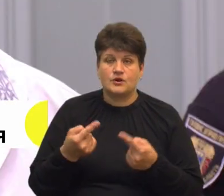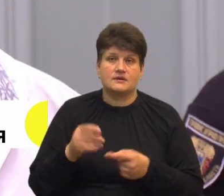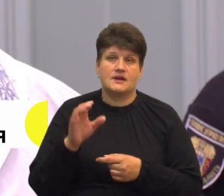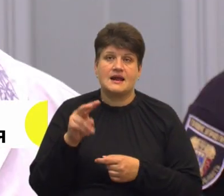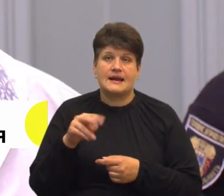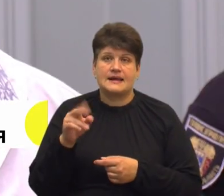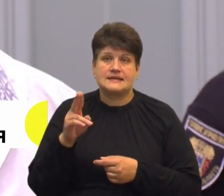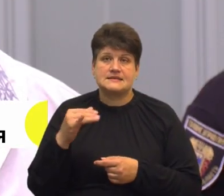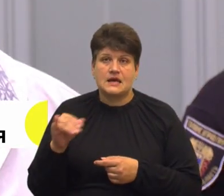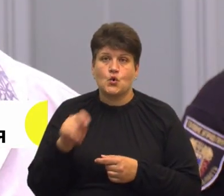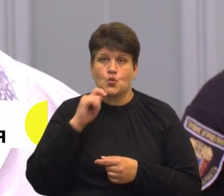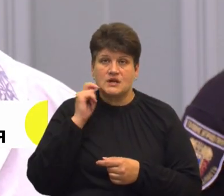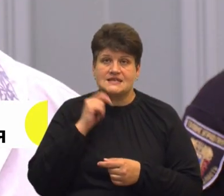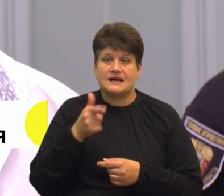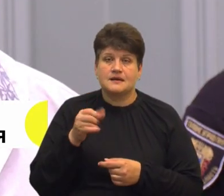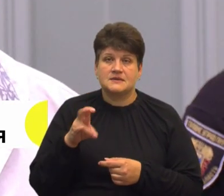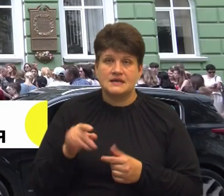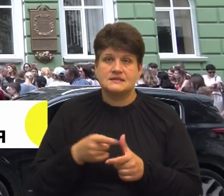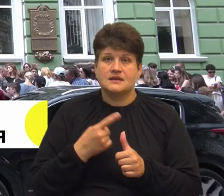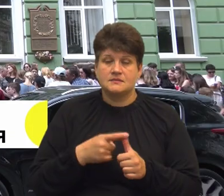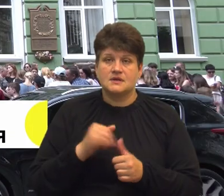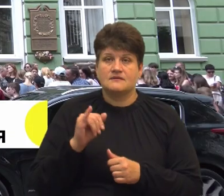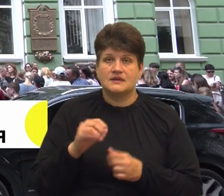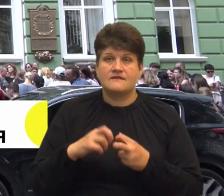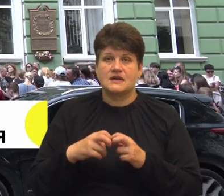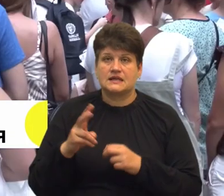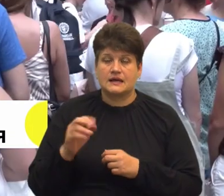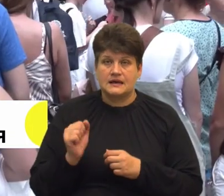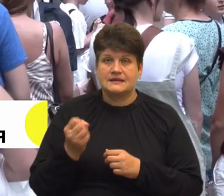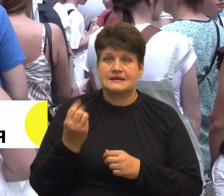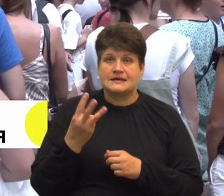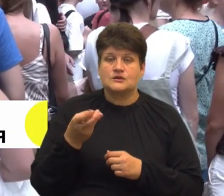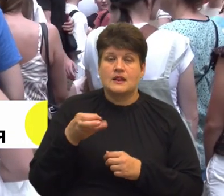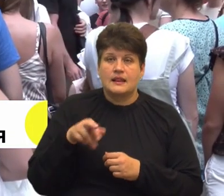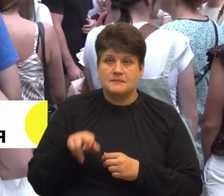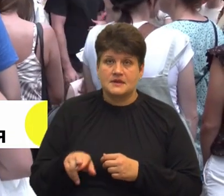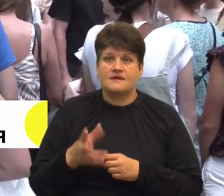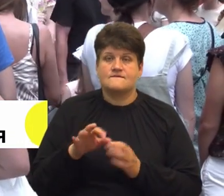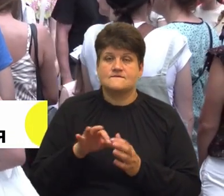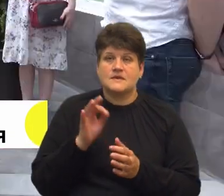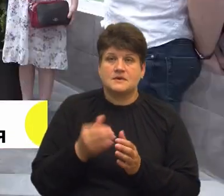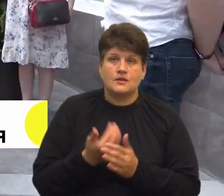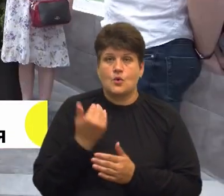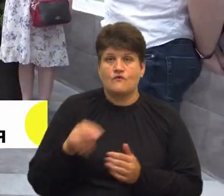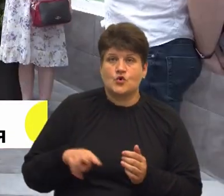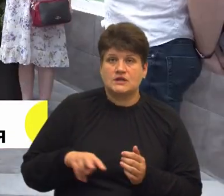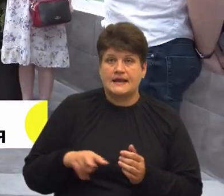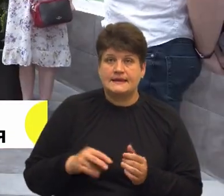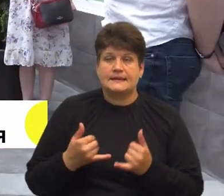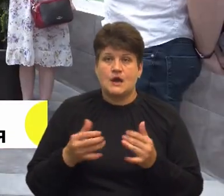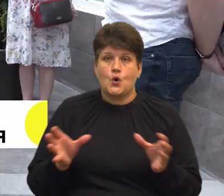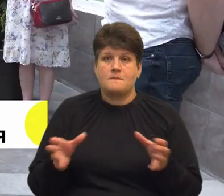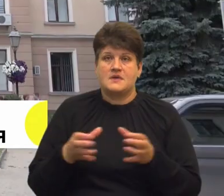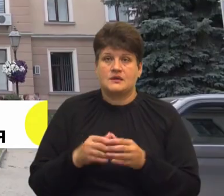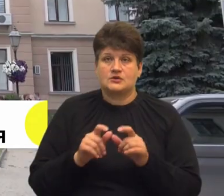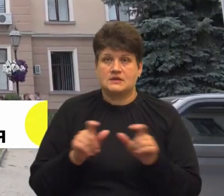ліцею українська гімназія імені Івана Франка 13 липня за результатами конкурсу вибрали нового директора для об'єднаного закладу